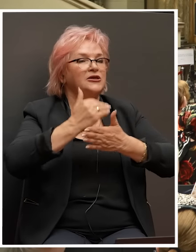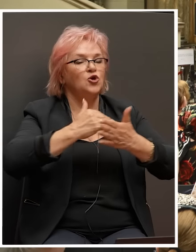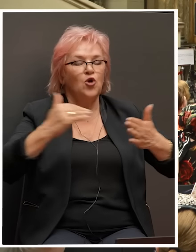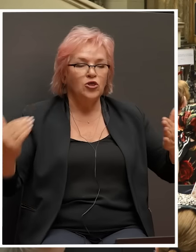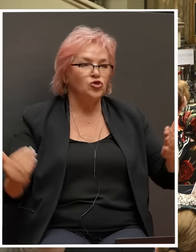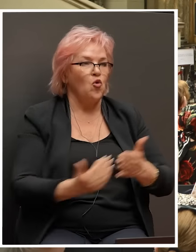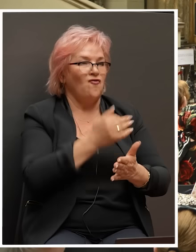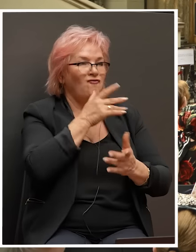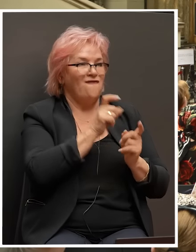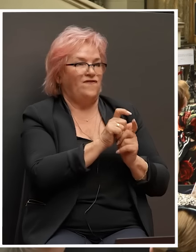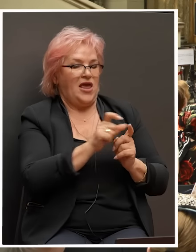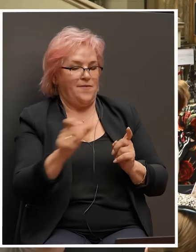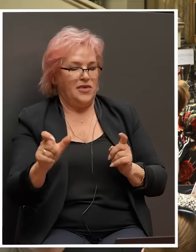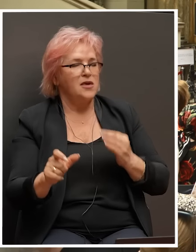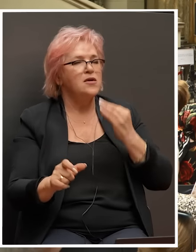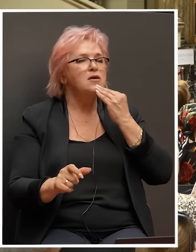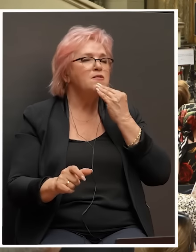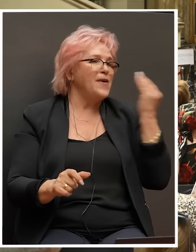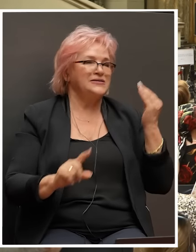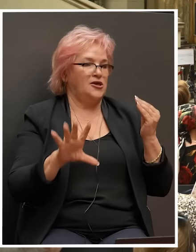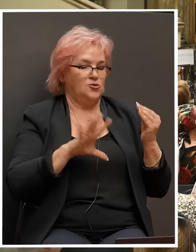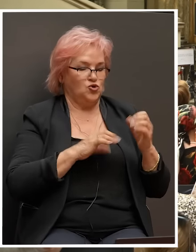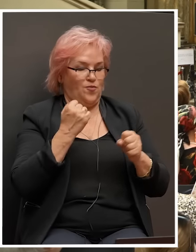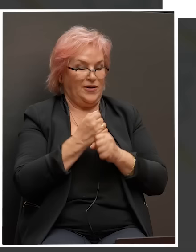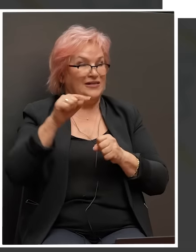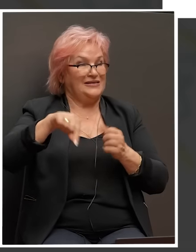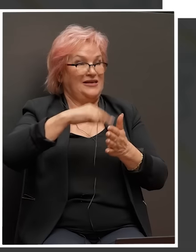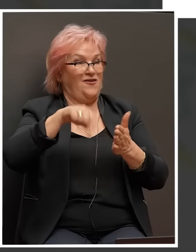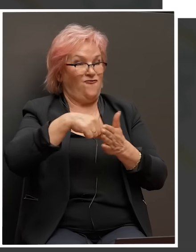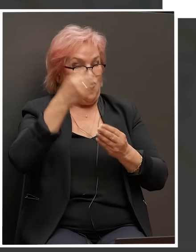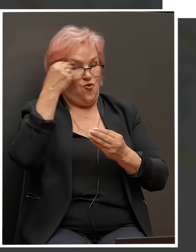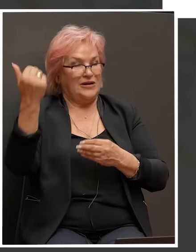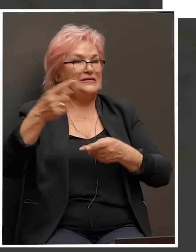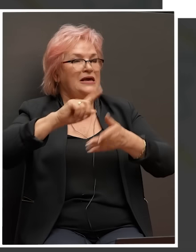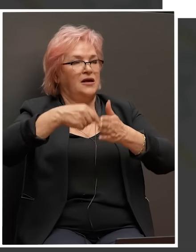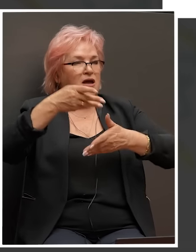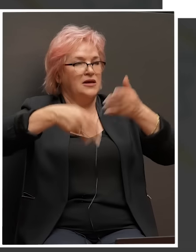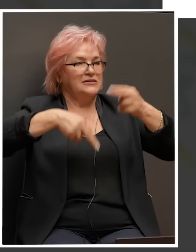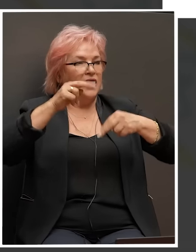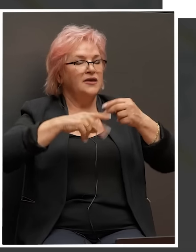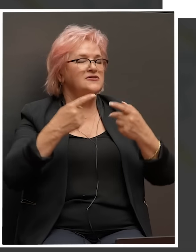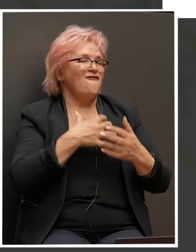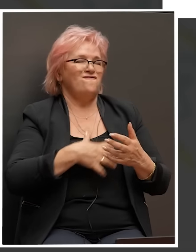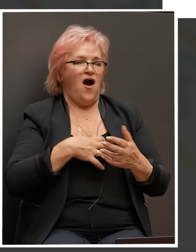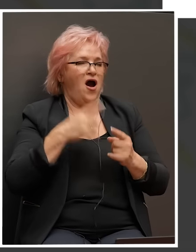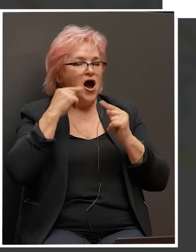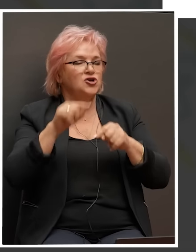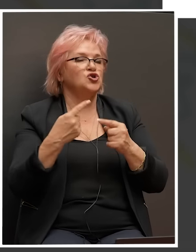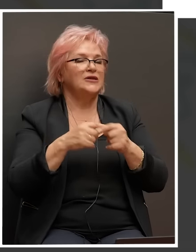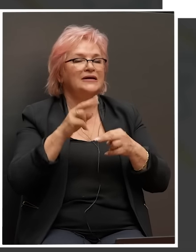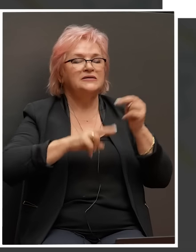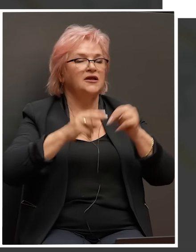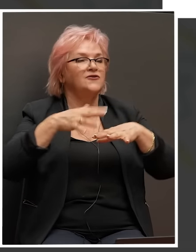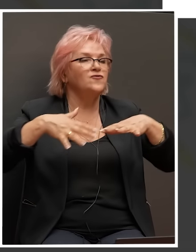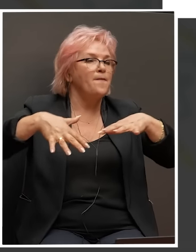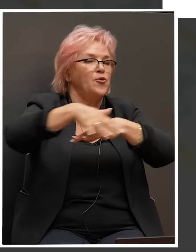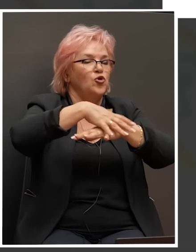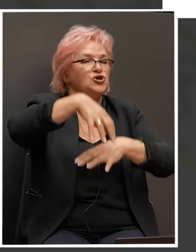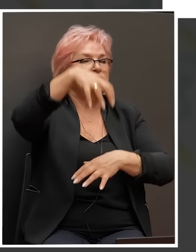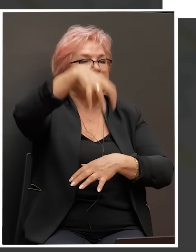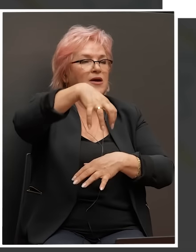времени. Последним, что было сделано в городе именно с точки зрения градостроительства, важным, становится строительство площади